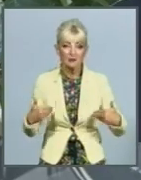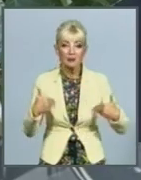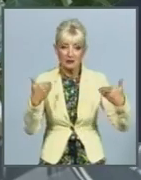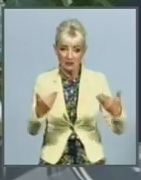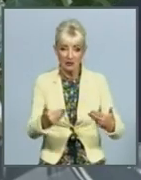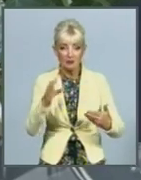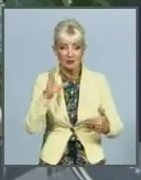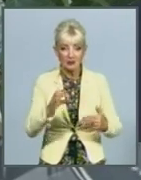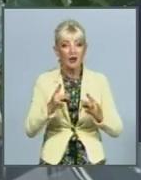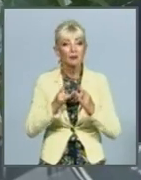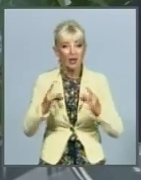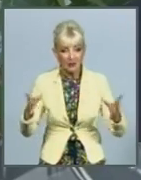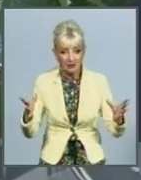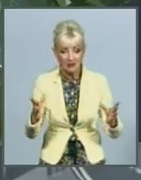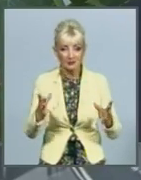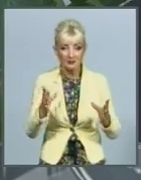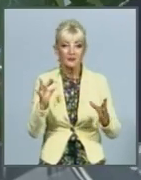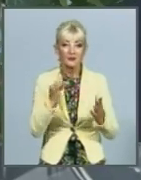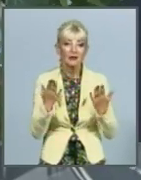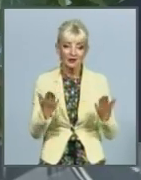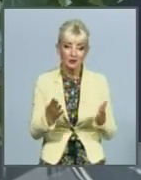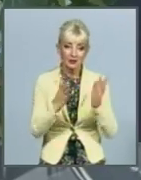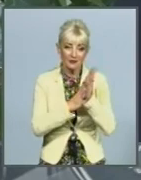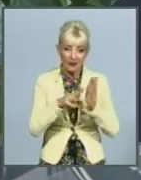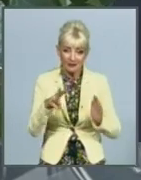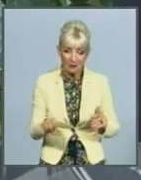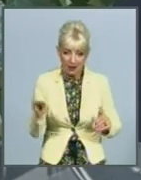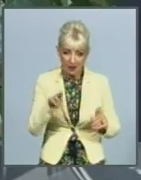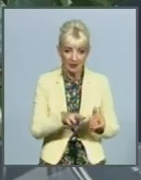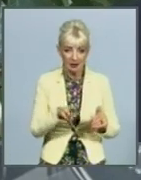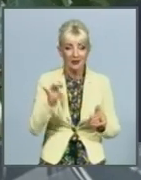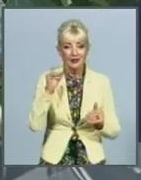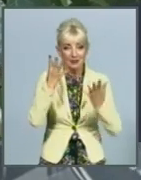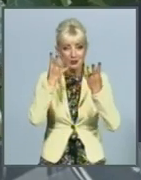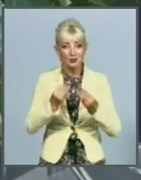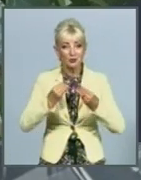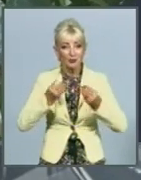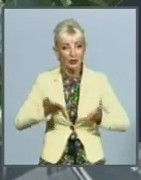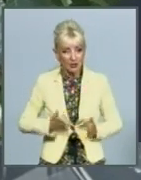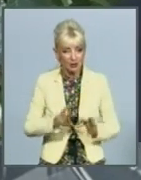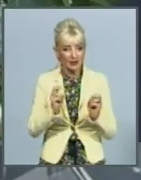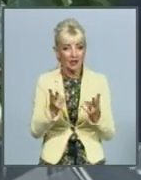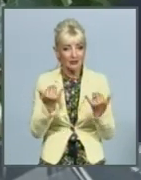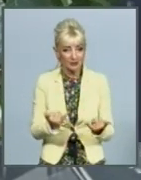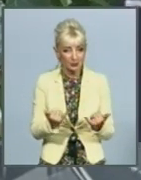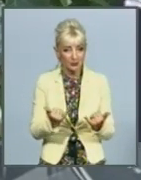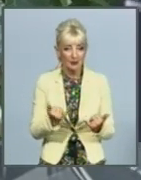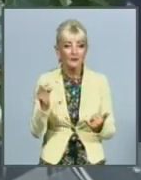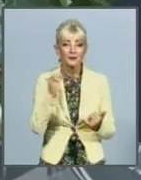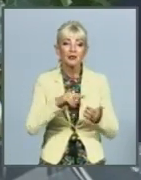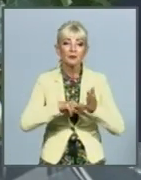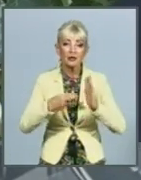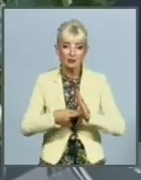с праздниками, это, конечно, 9 мая и с днем рождения, как сегодня. И